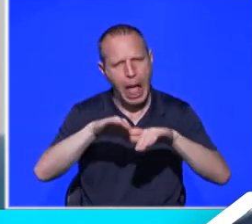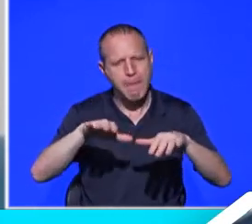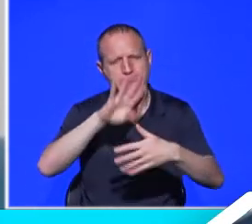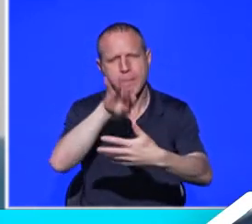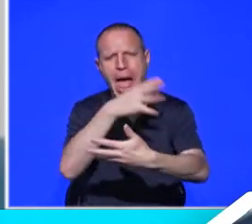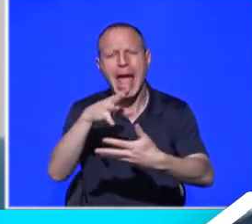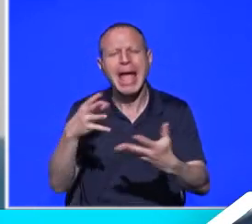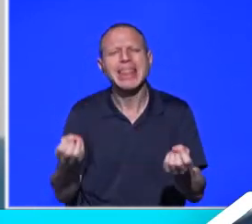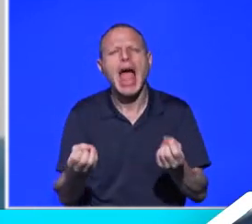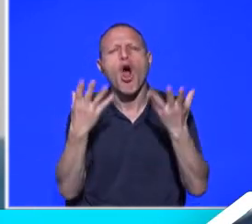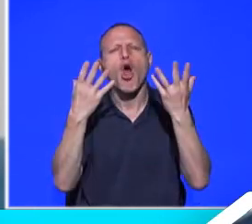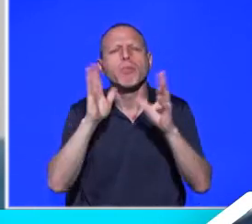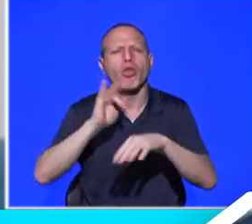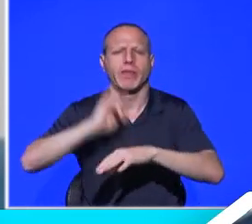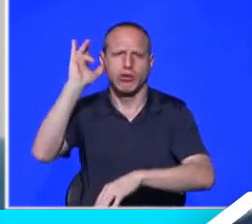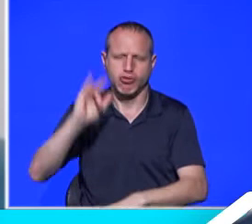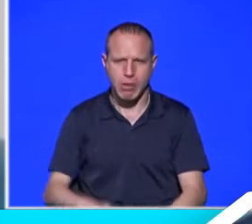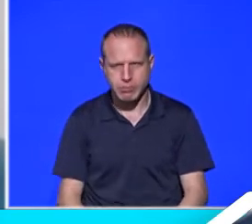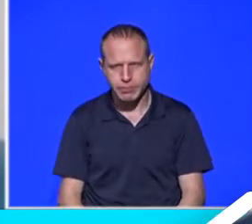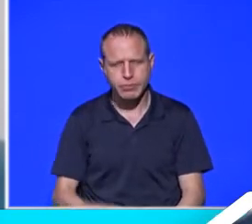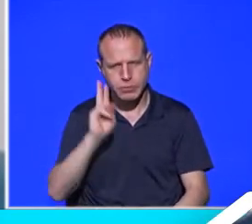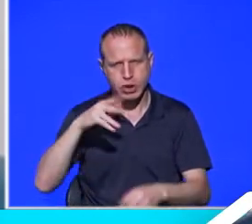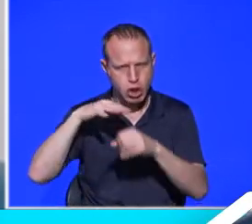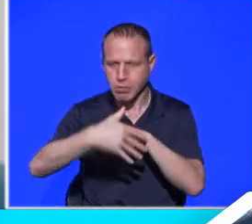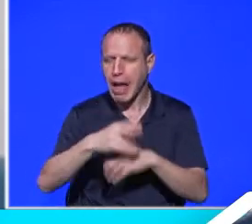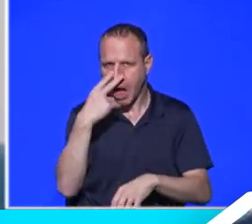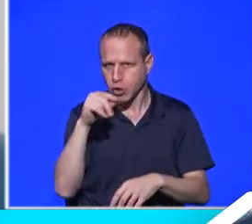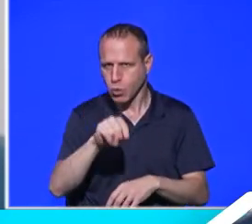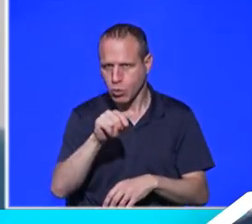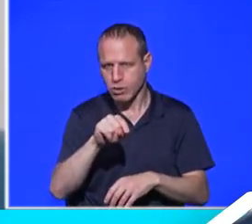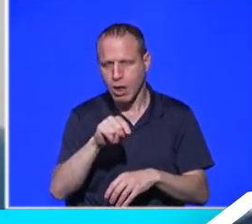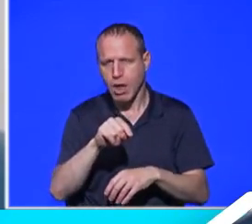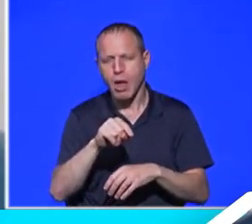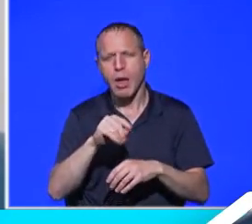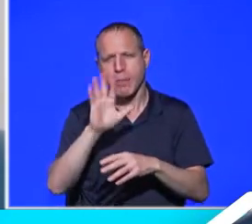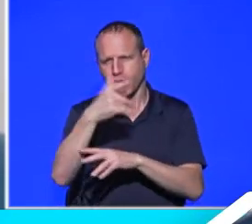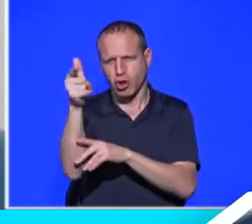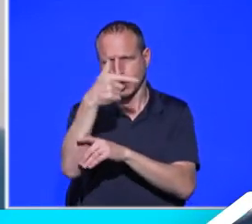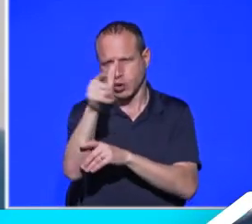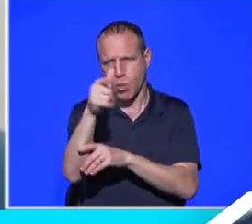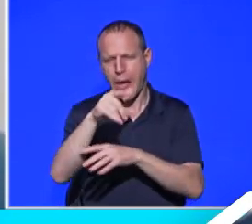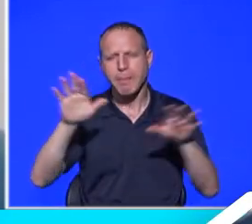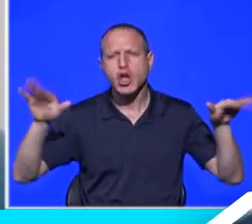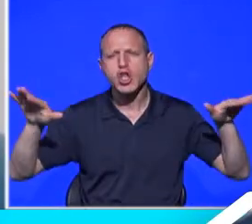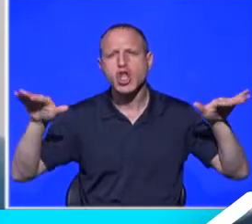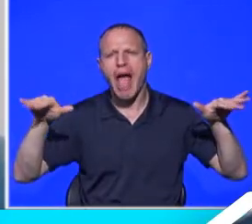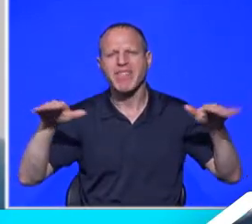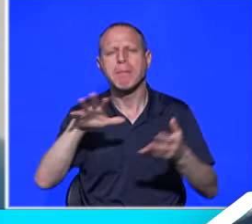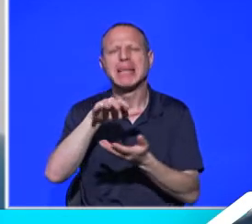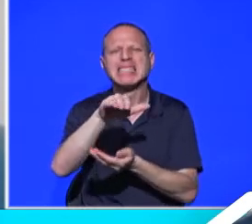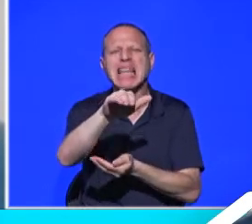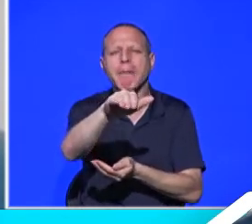רגישה, יש השפעה, ראינו את ההשפעה על מה שצולם, שקפים, צבים,